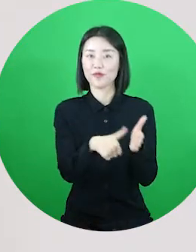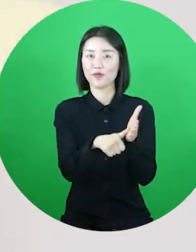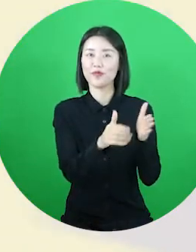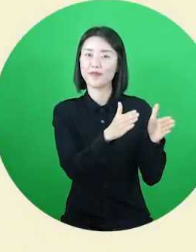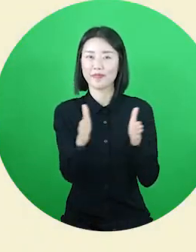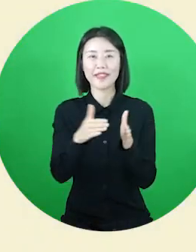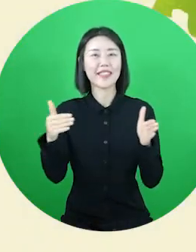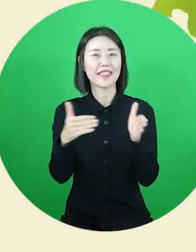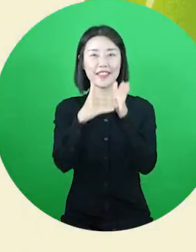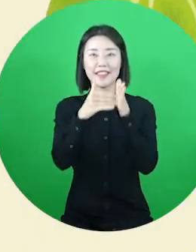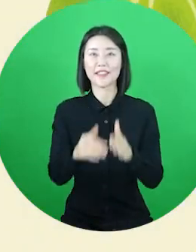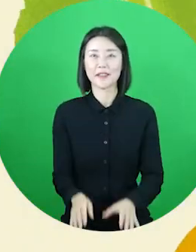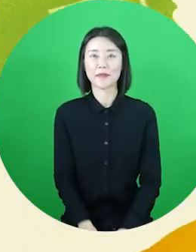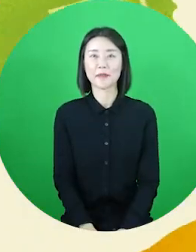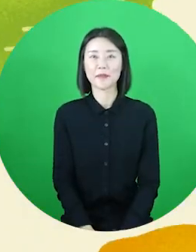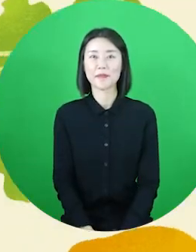끝났습니다.